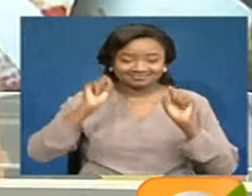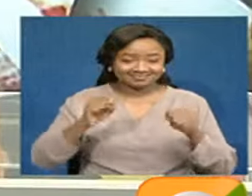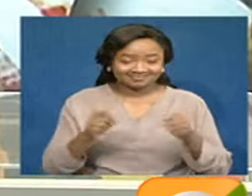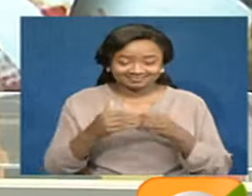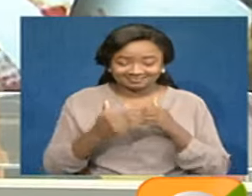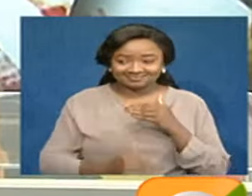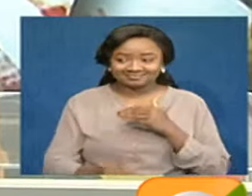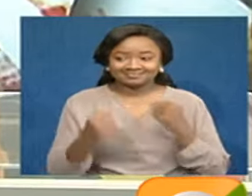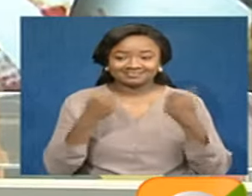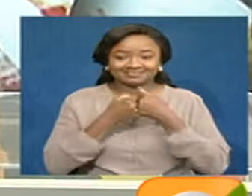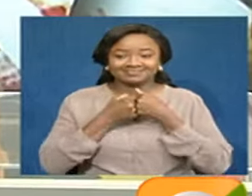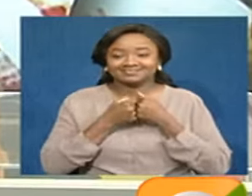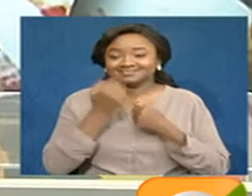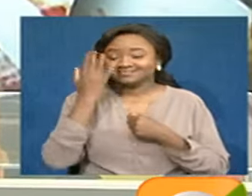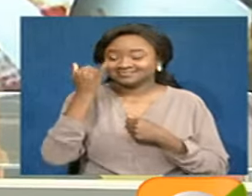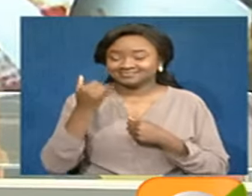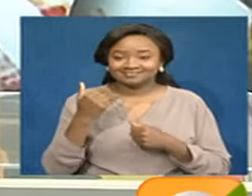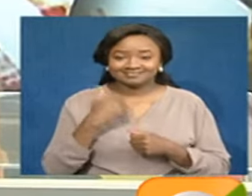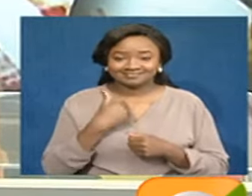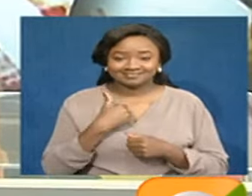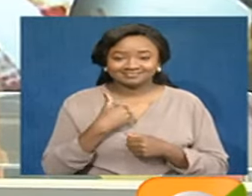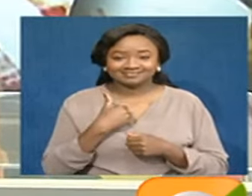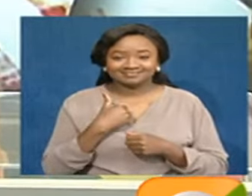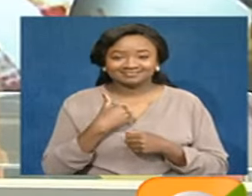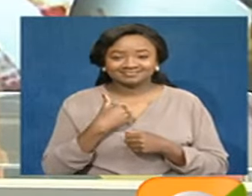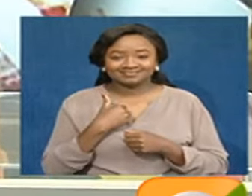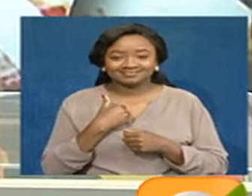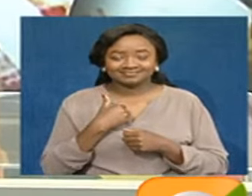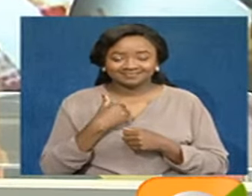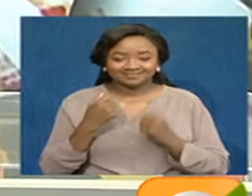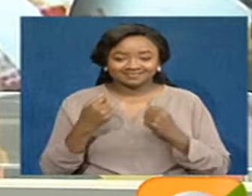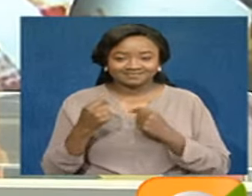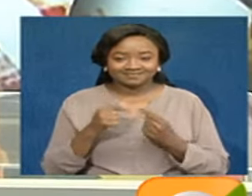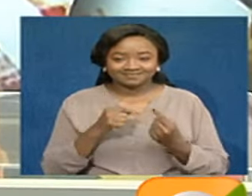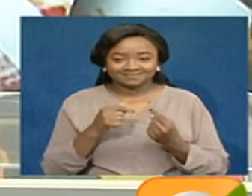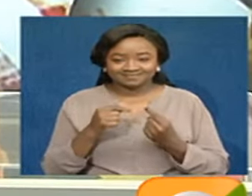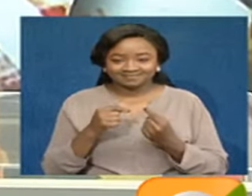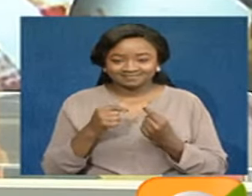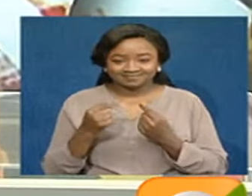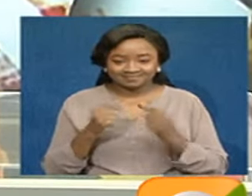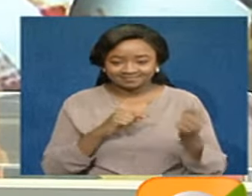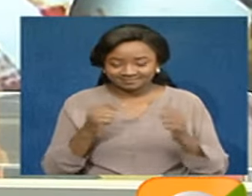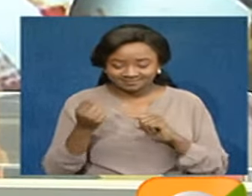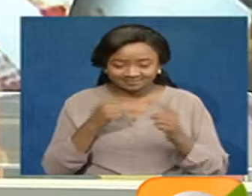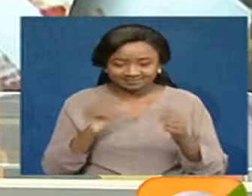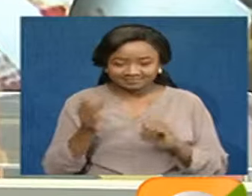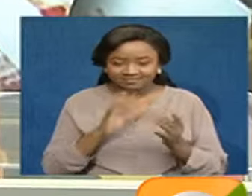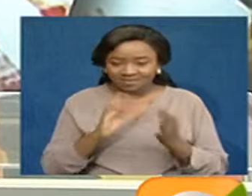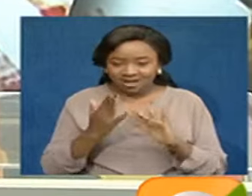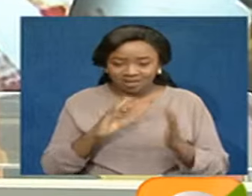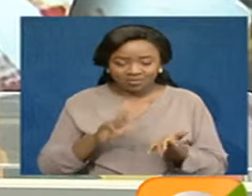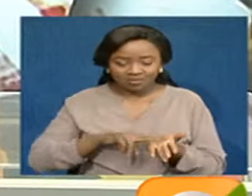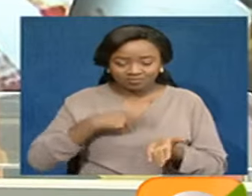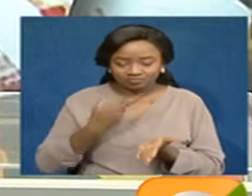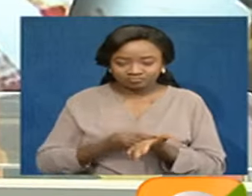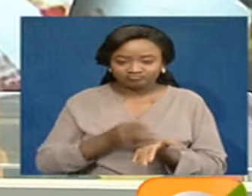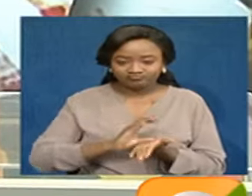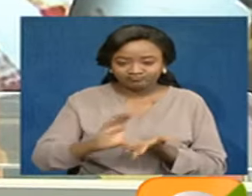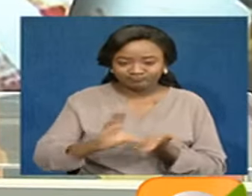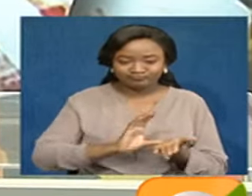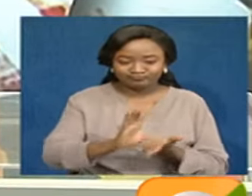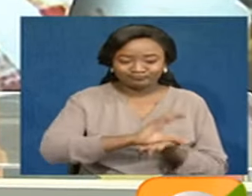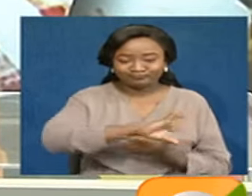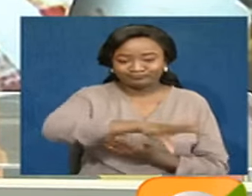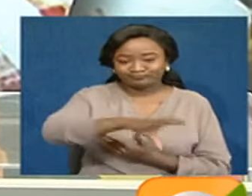njia panda kufuatia vuta ni kuvute baina ya seneti na bunge la kitaifa kuhusu mgao wa fedha za kaunti. Bunge la kitaifa limeondoa